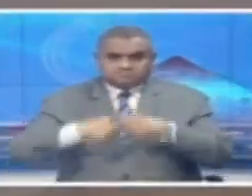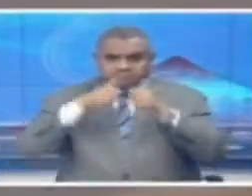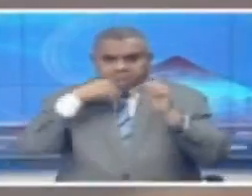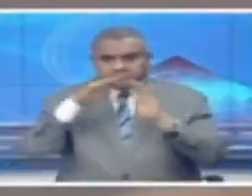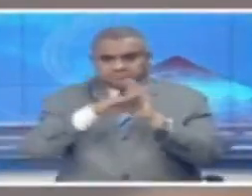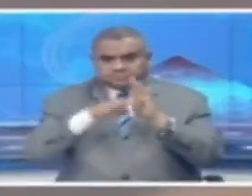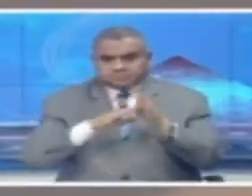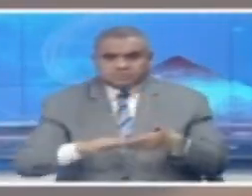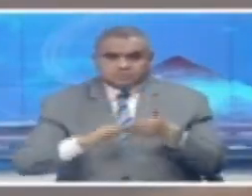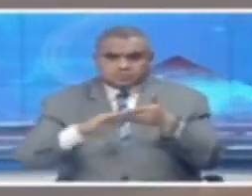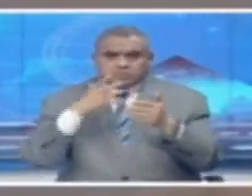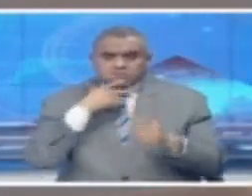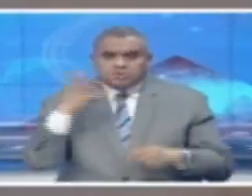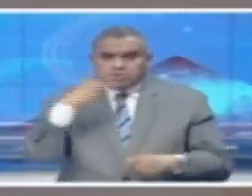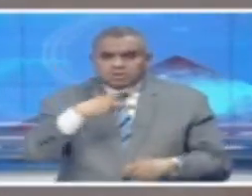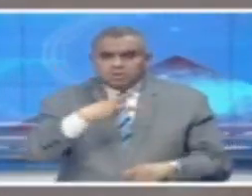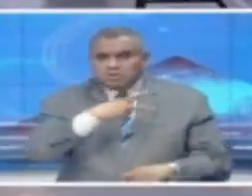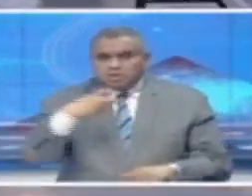مخصصاتها إلى